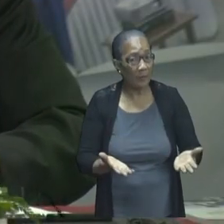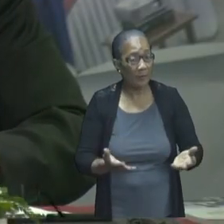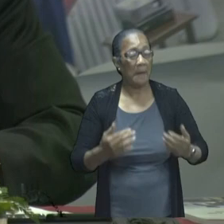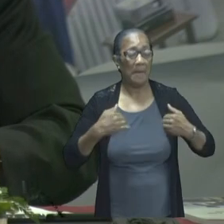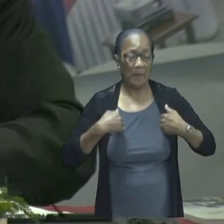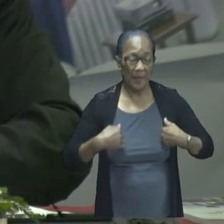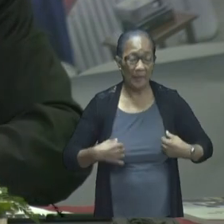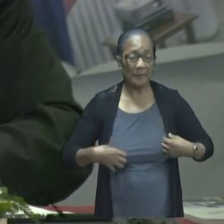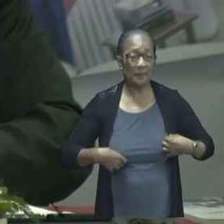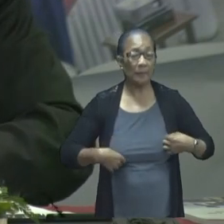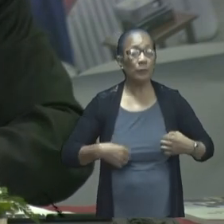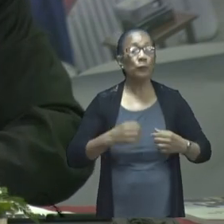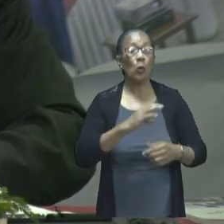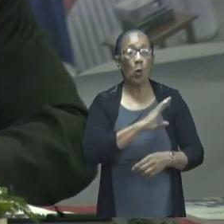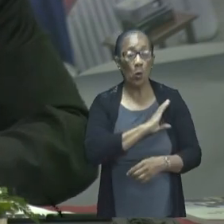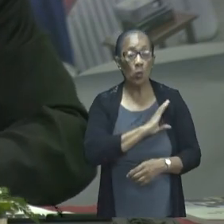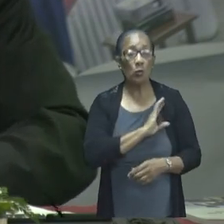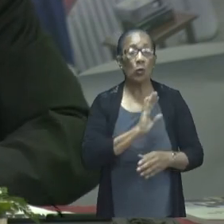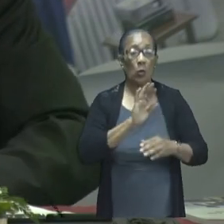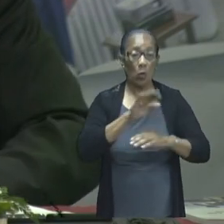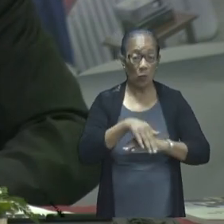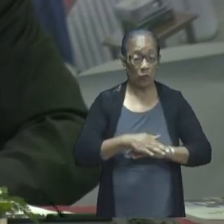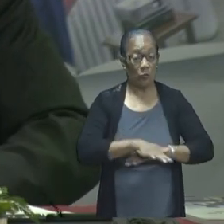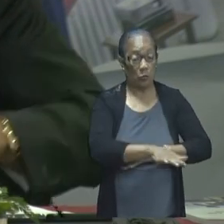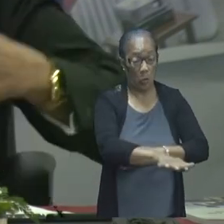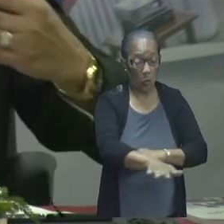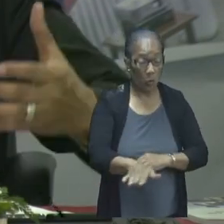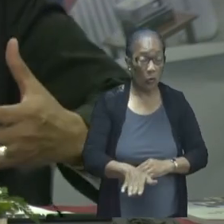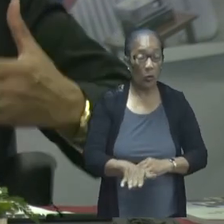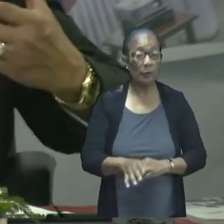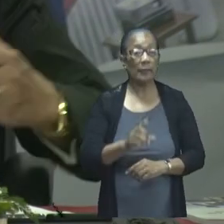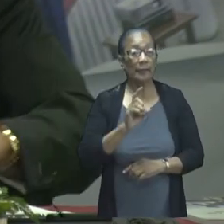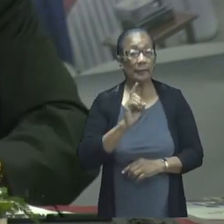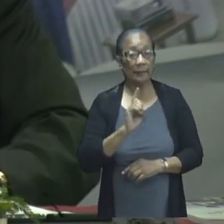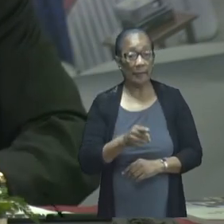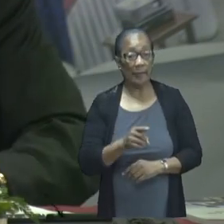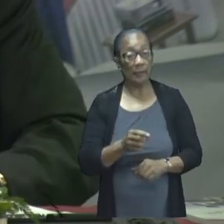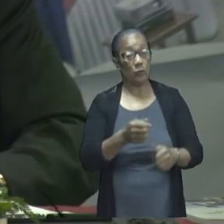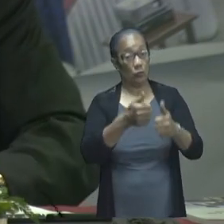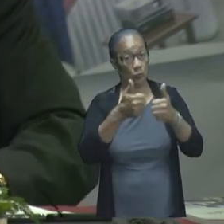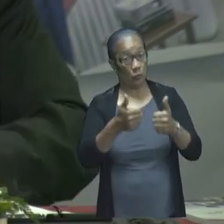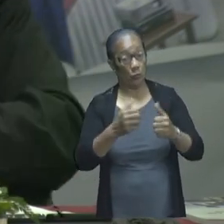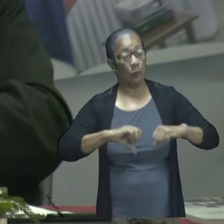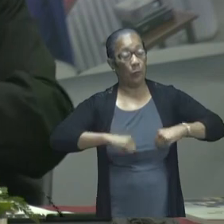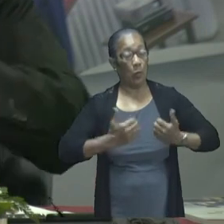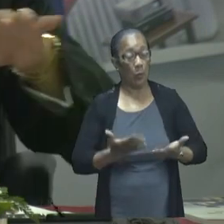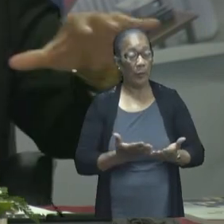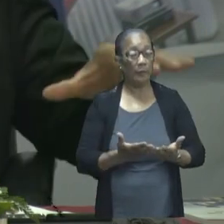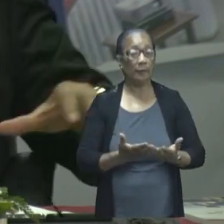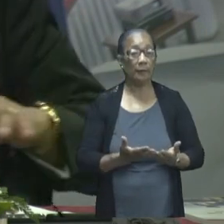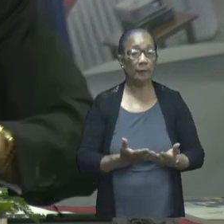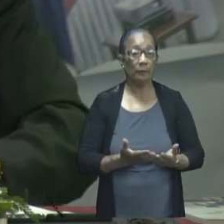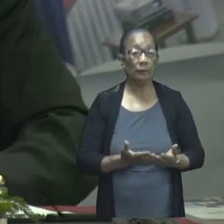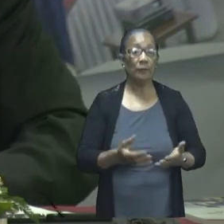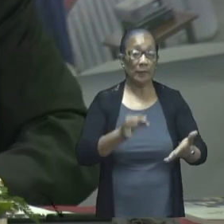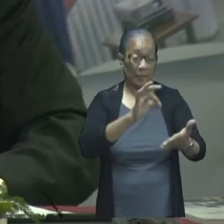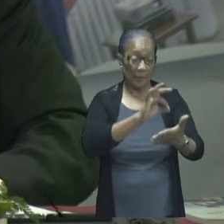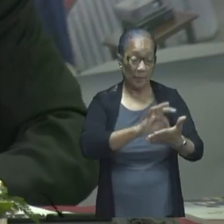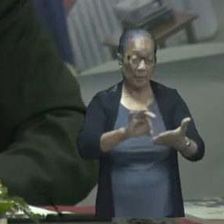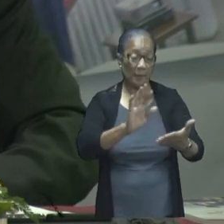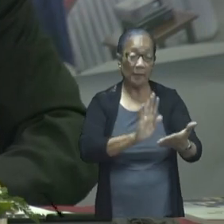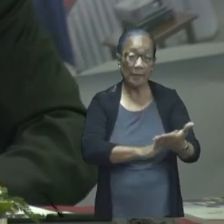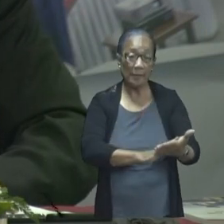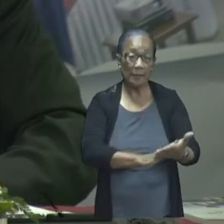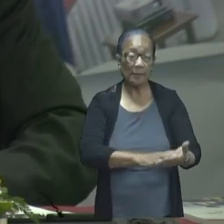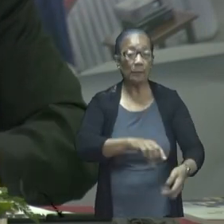ook voor wat betreft grond daar is het komt het goed op gang de registratie meer dan 70.000